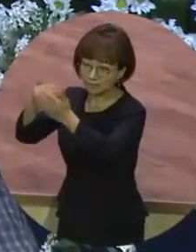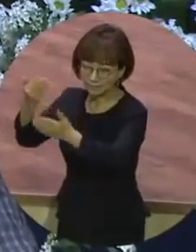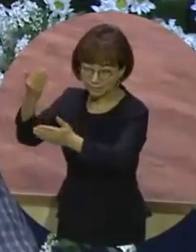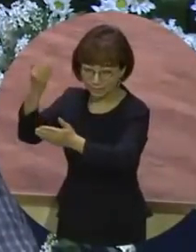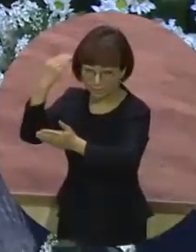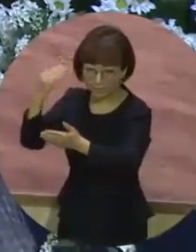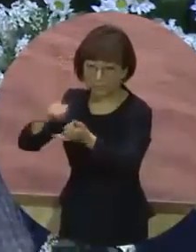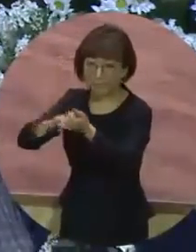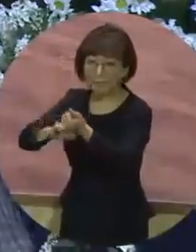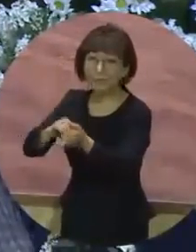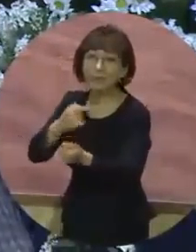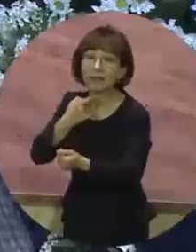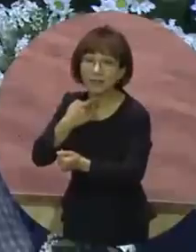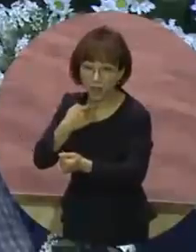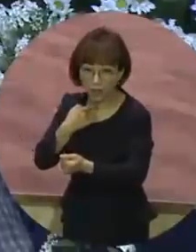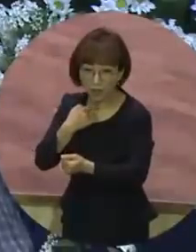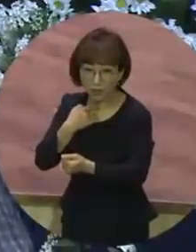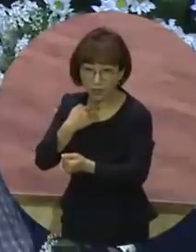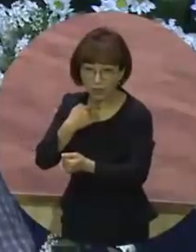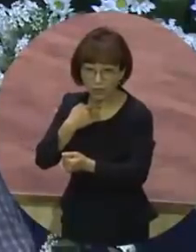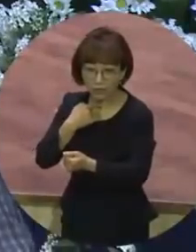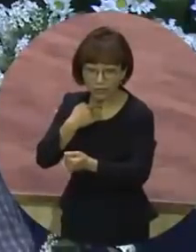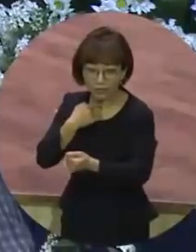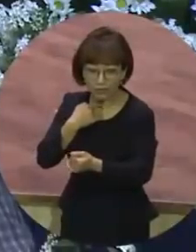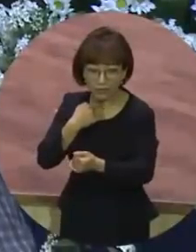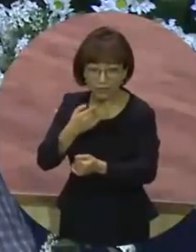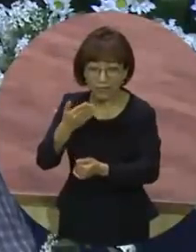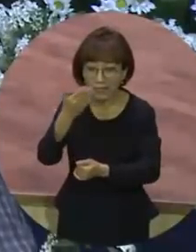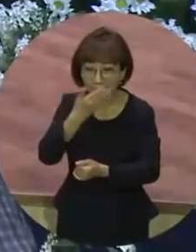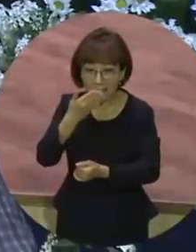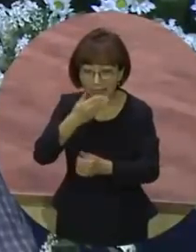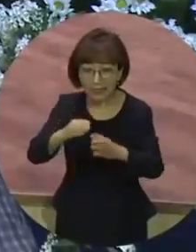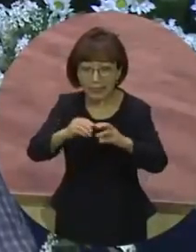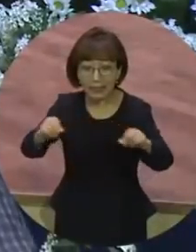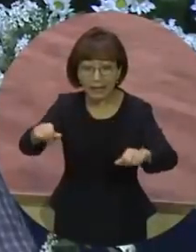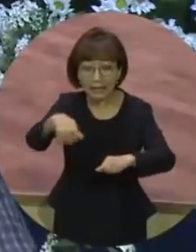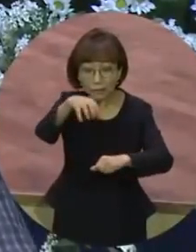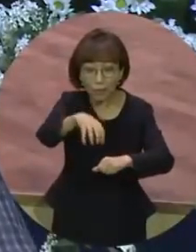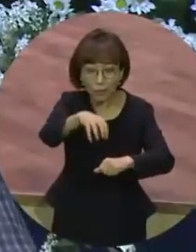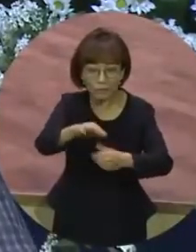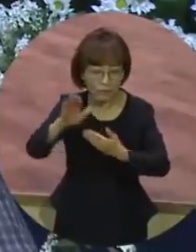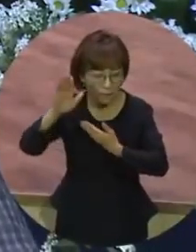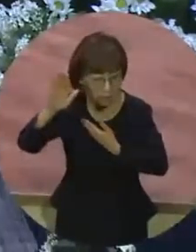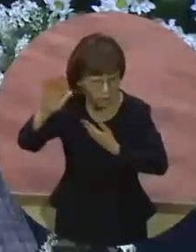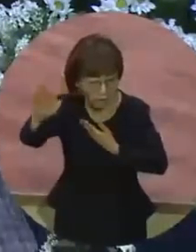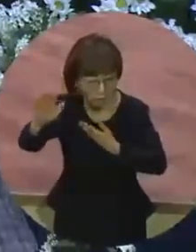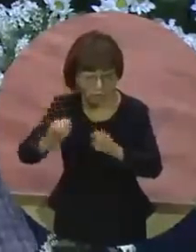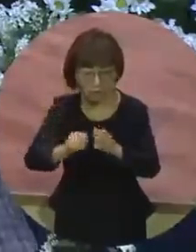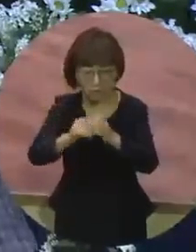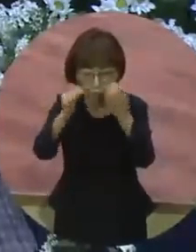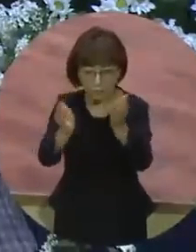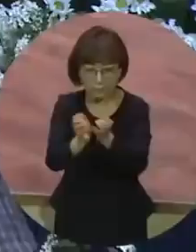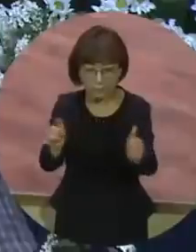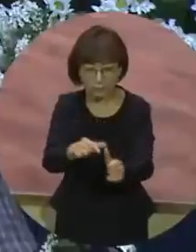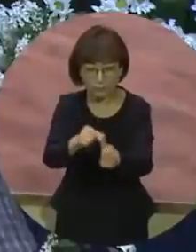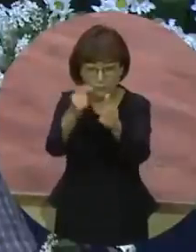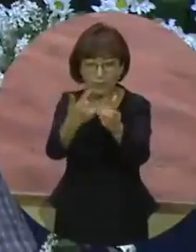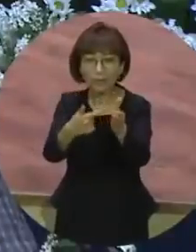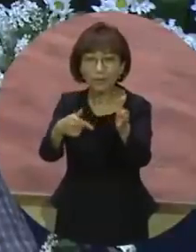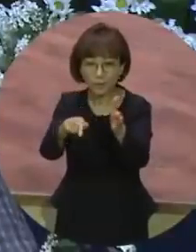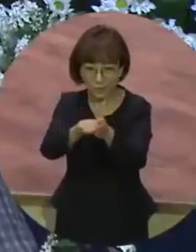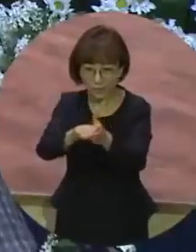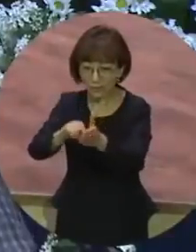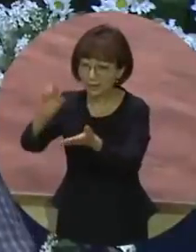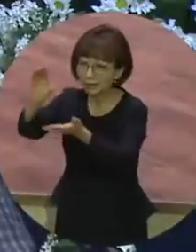그 땅은 육신적으로 말하는 게 아니에요. 예수 그리스도 올 땅이기 때문에 그래요. 인류를 구원할, 인류 구원을 위해서 그리스도